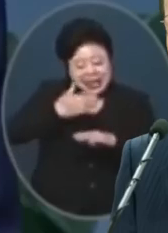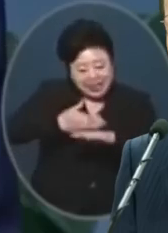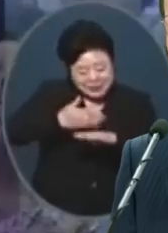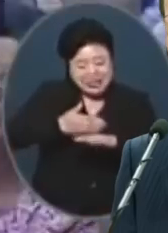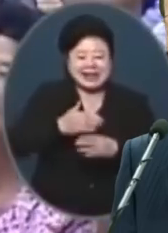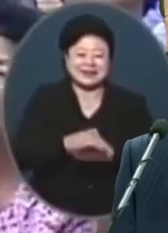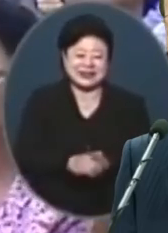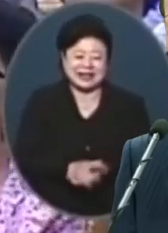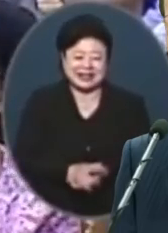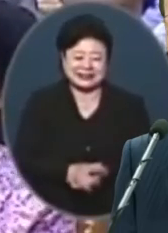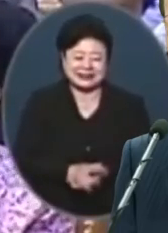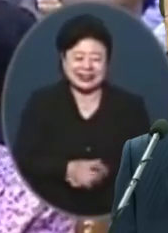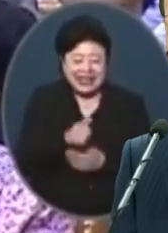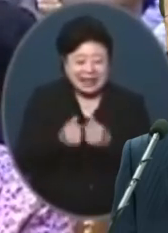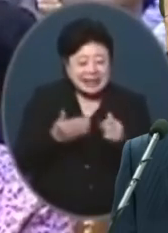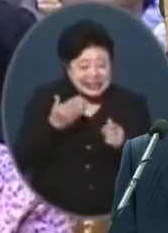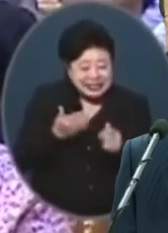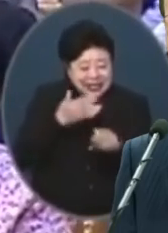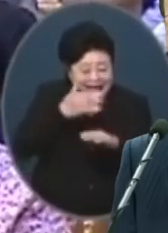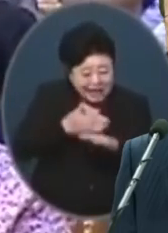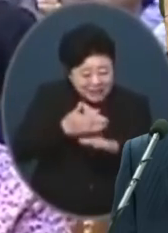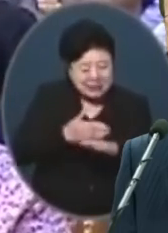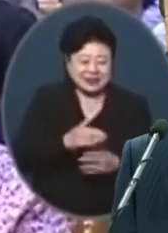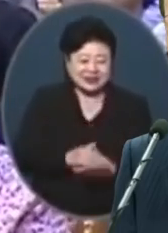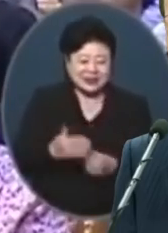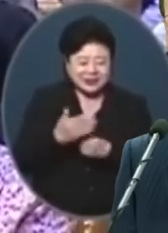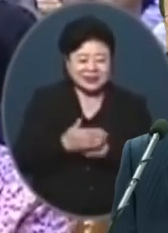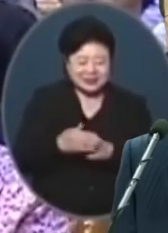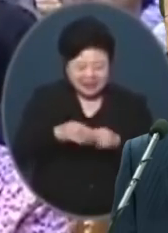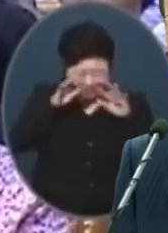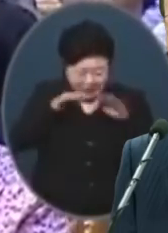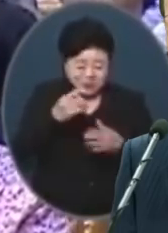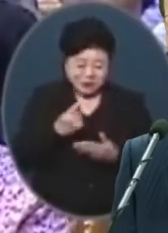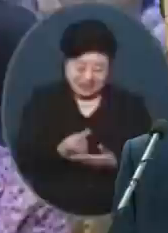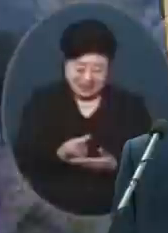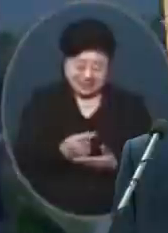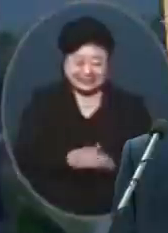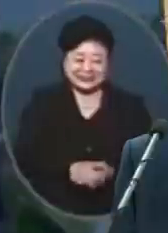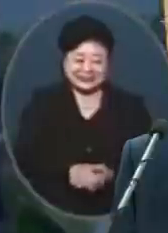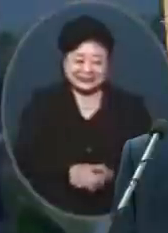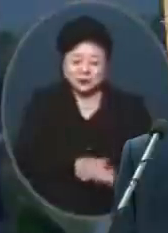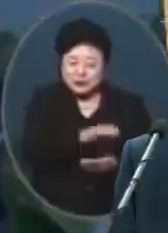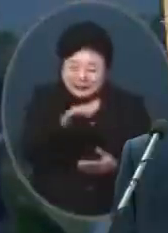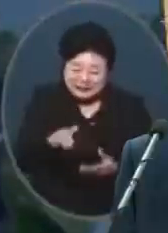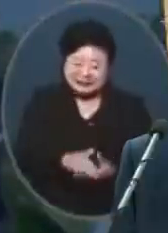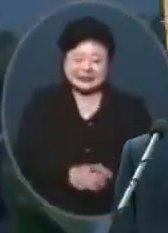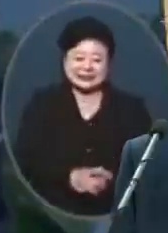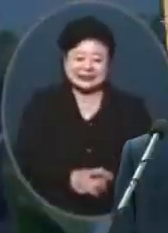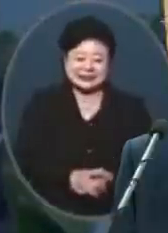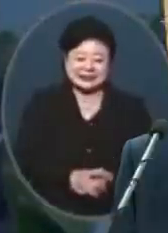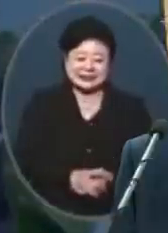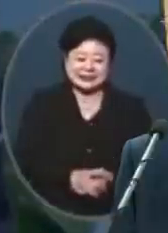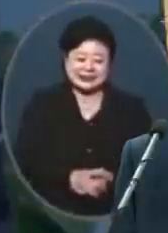항상 감사하게 되면 하나님의 은혜가 넘쳐나겠습니다 우리는